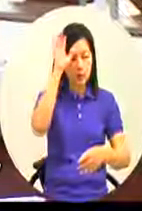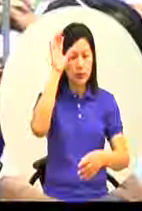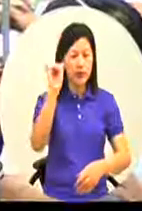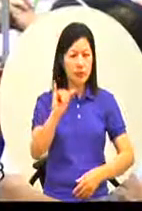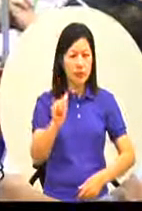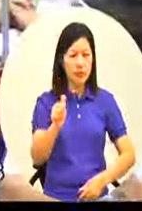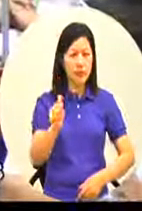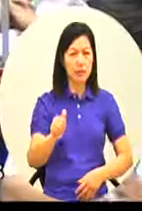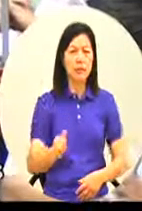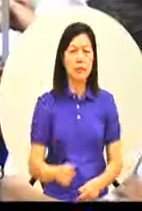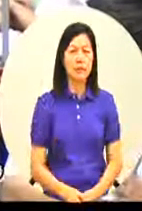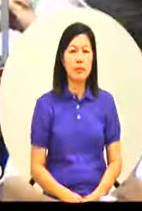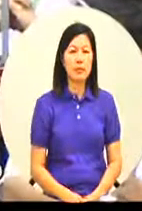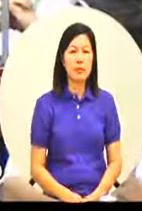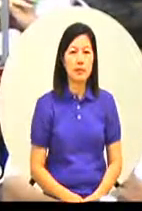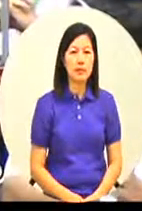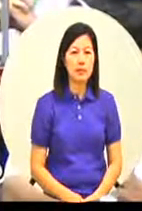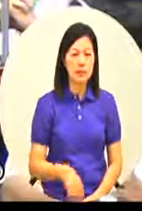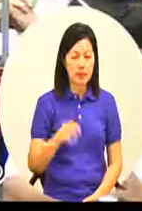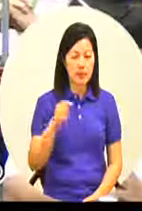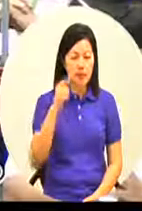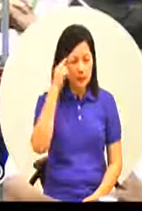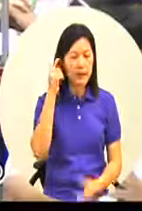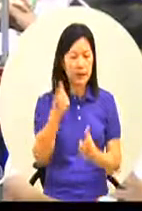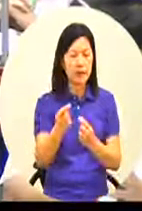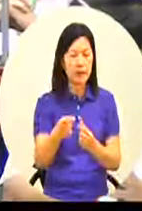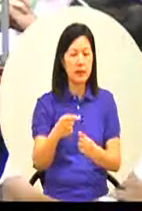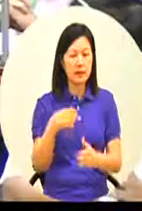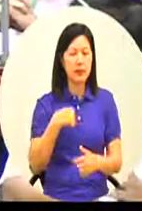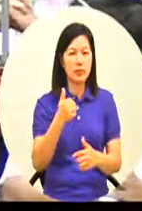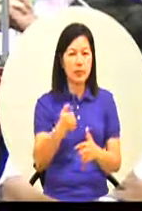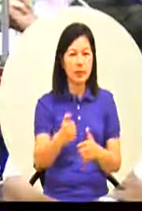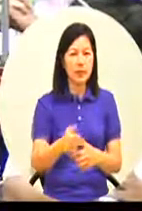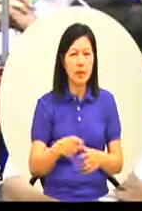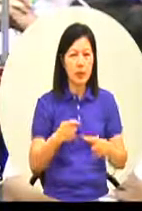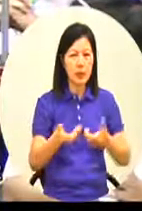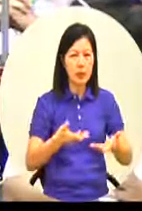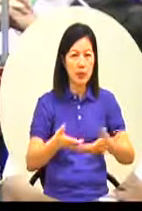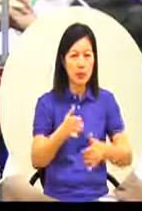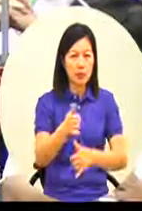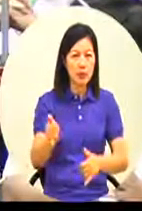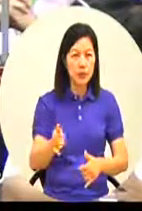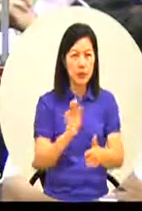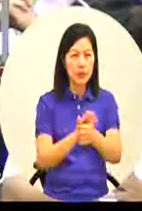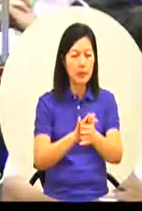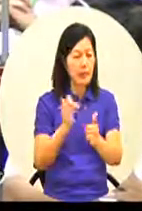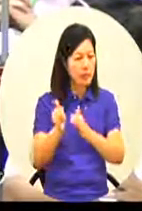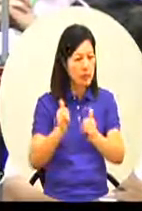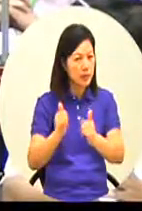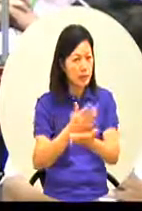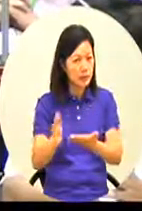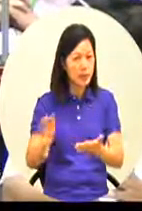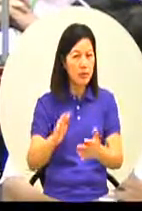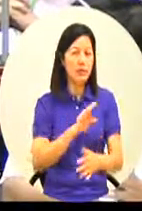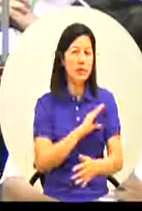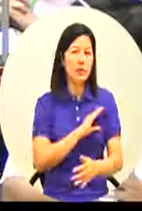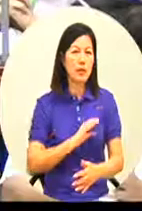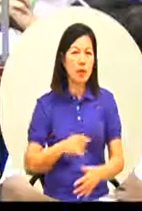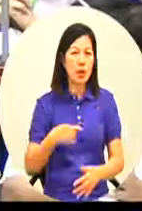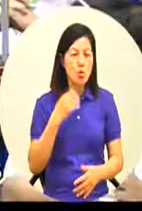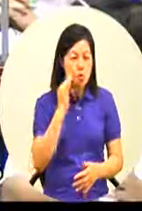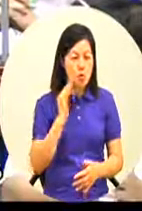教。虽然肯定阮当然咯，我再甲你感谢。啊，这本来公务人员在替民众来解决问题，啊，这个案哪阵是需要我们